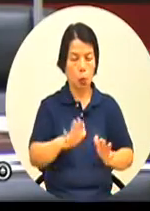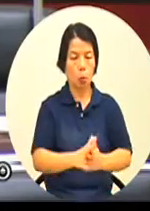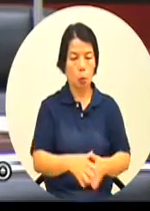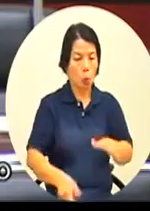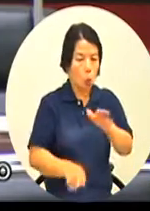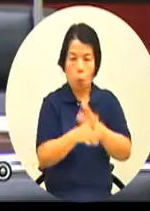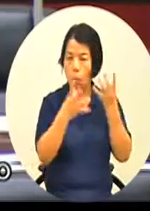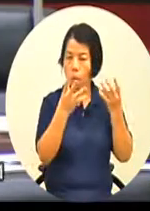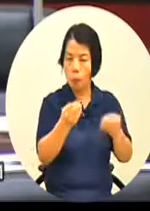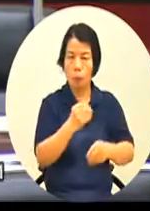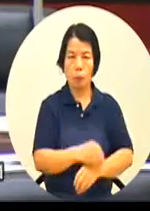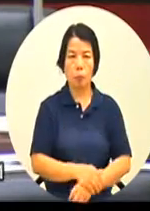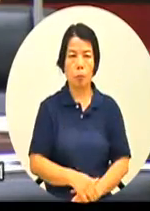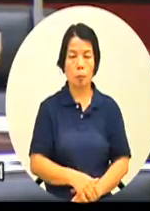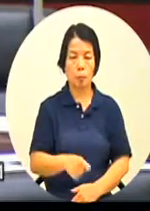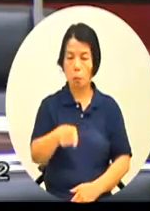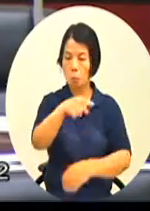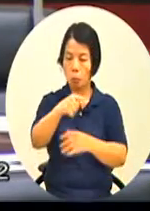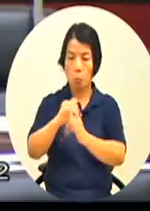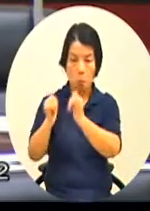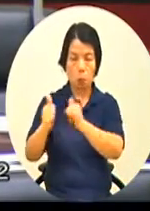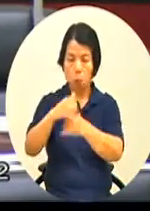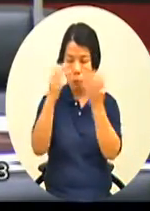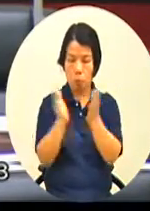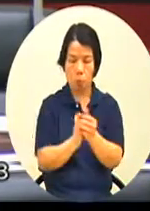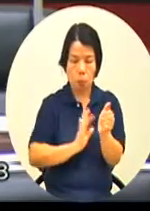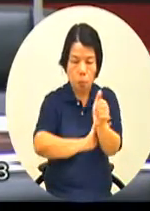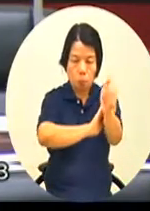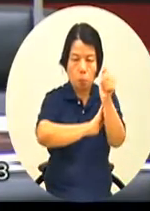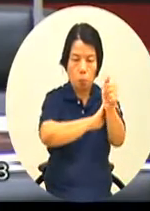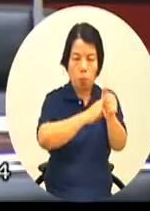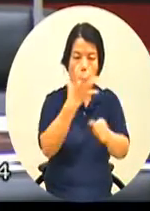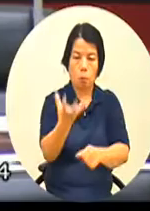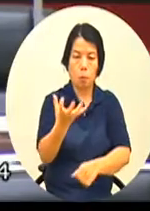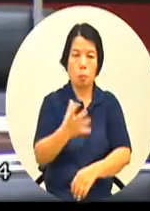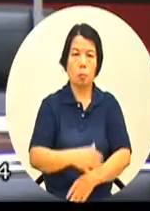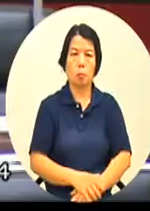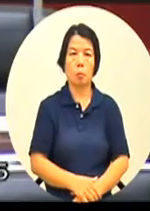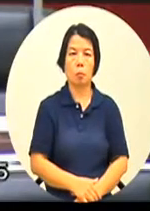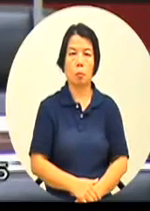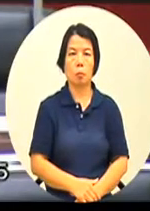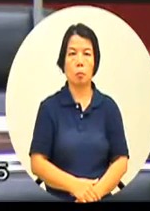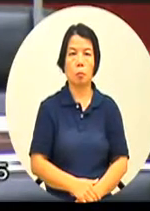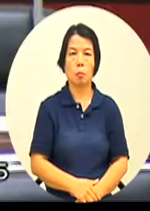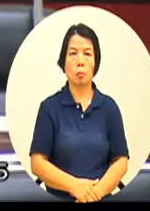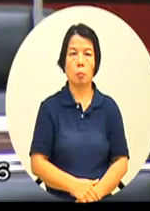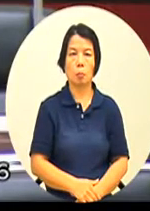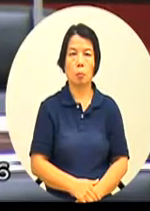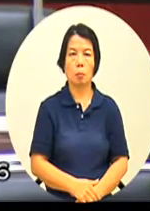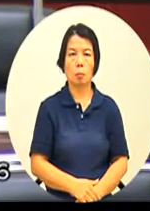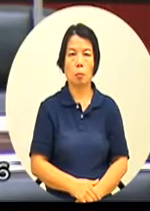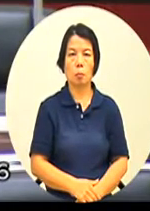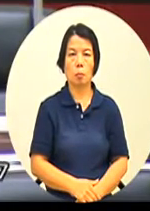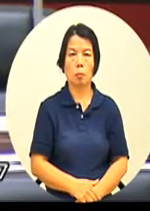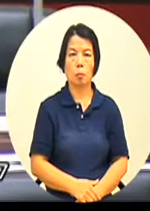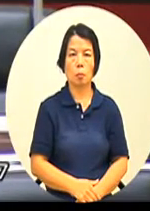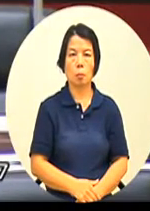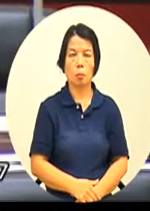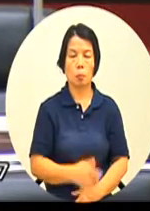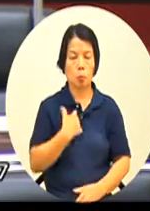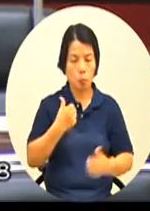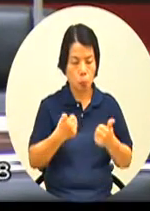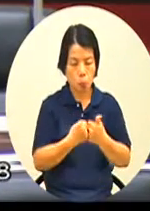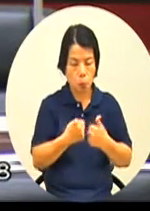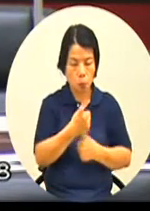又合理，而且大多数里民支持，你知道为什么大多数里民支持吗？因为我们选议员都知